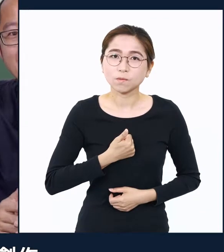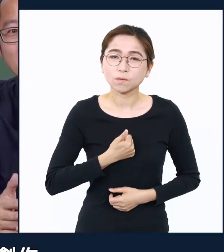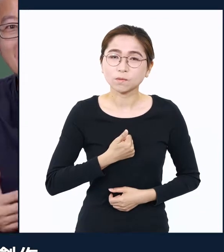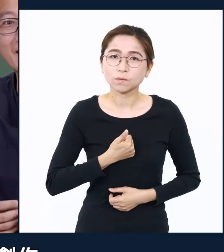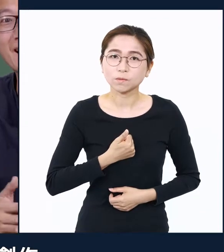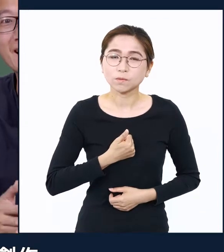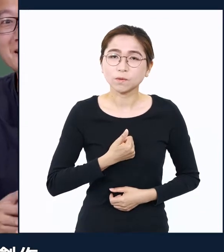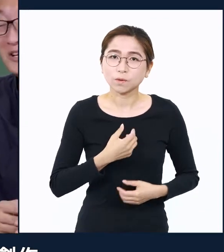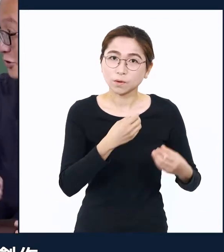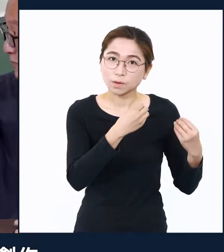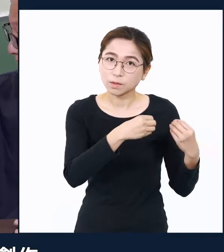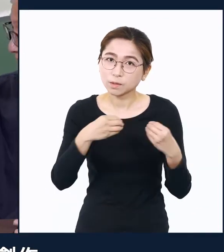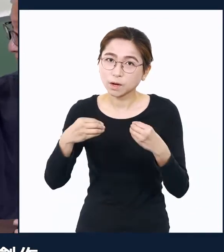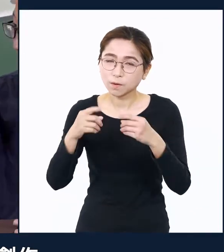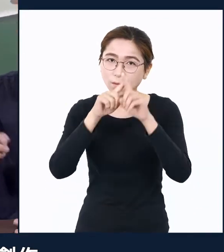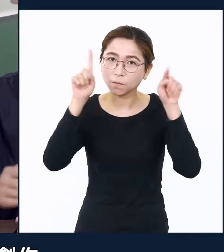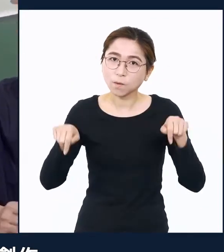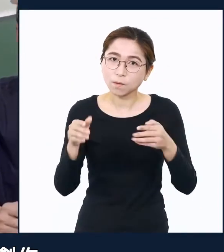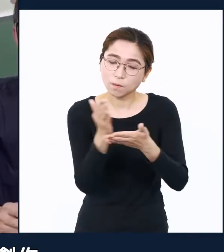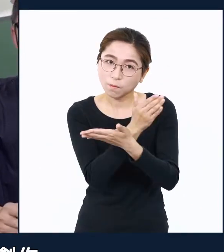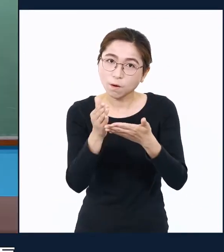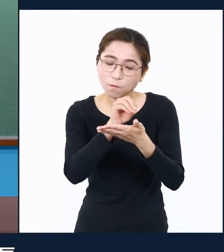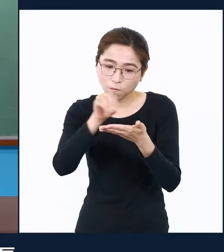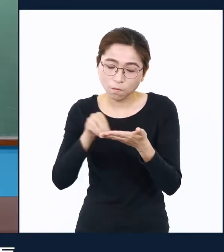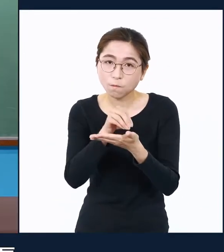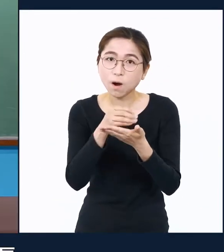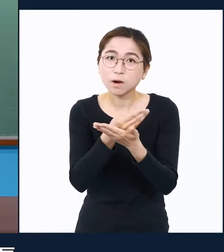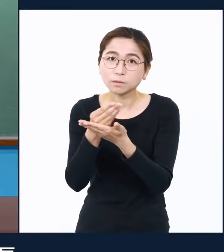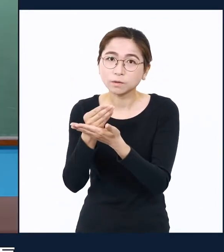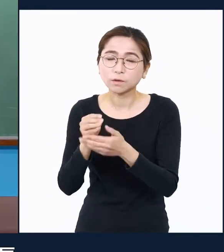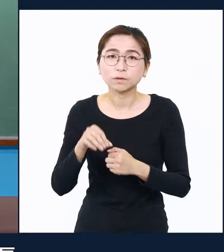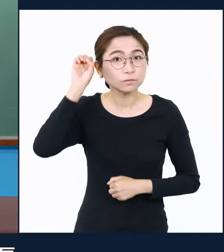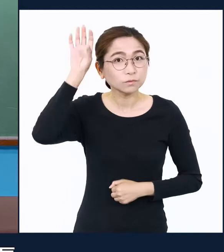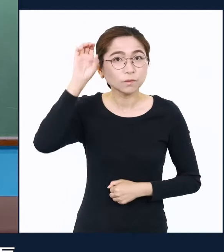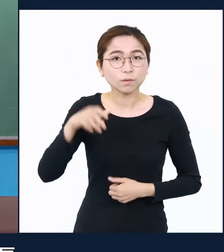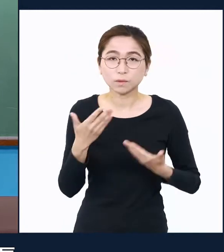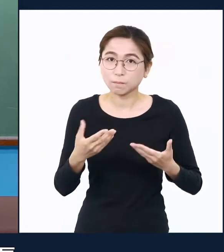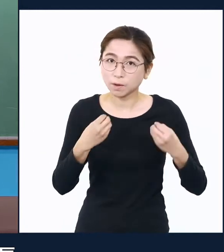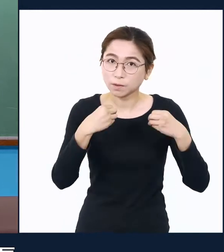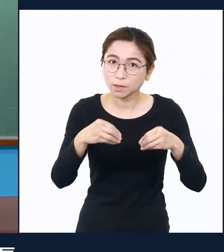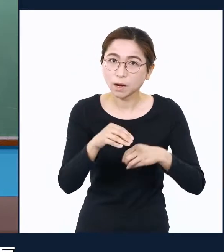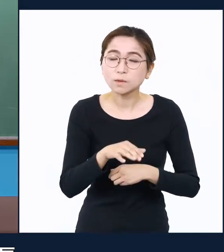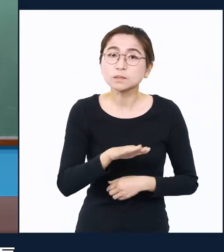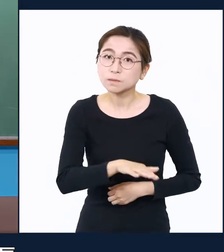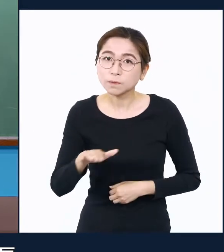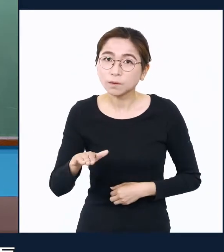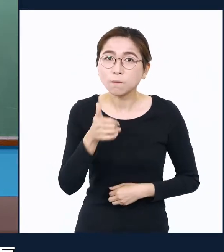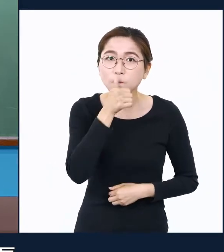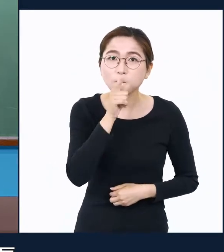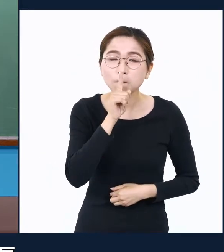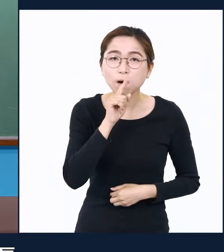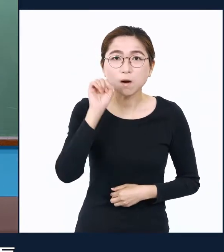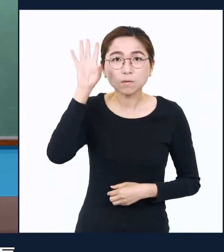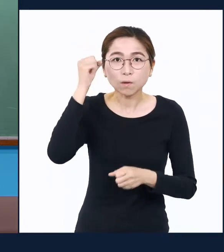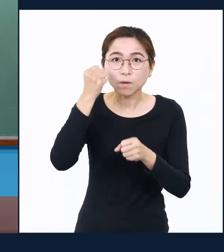David 和大家做版画创作。David， 你今天会教这个小朋友和家长